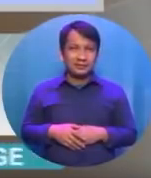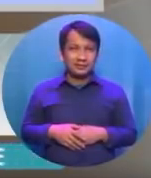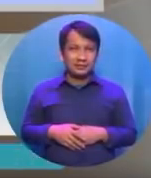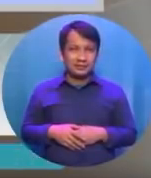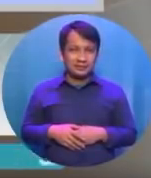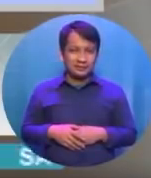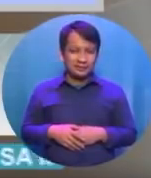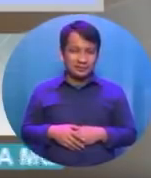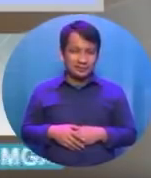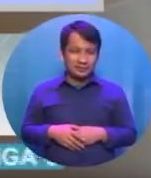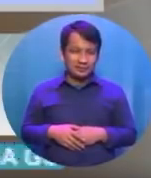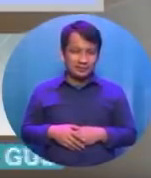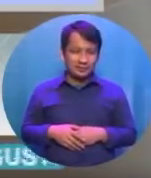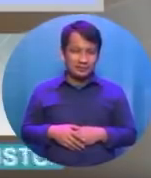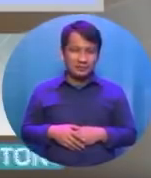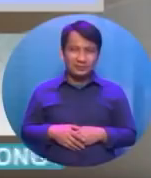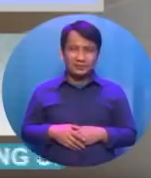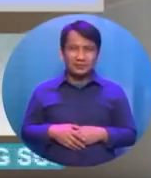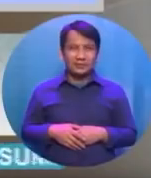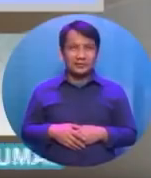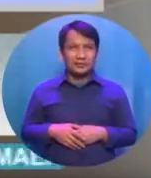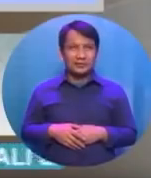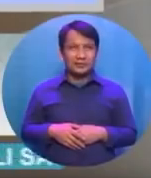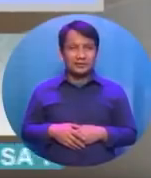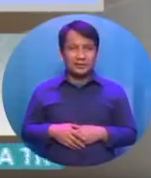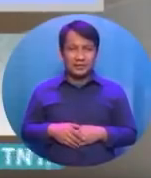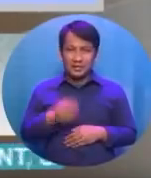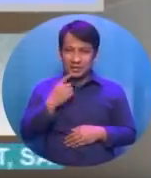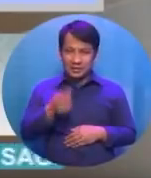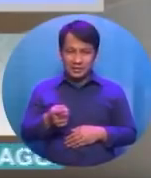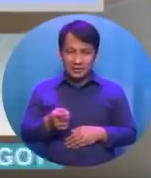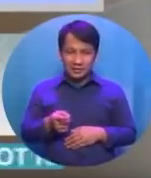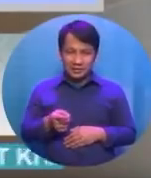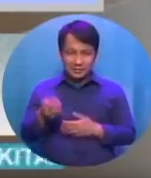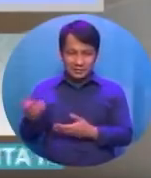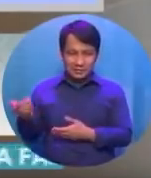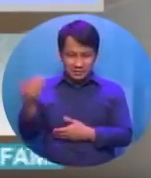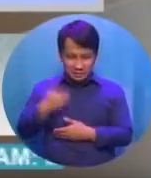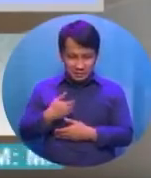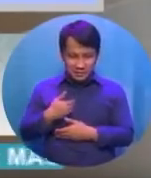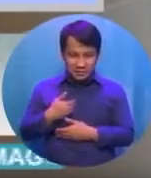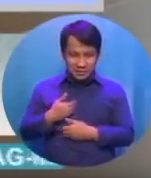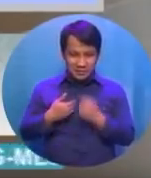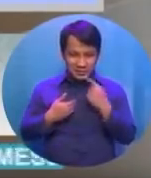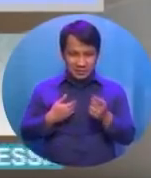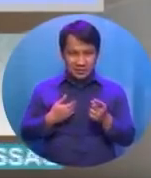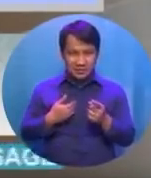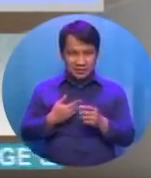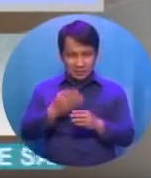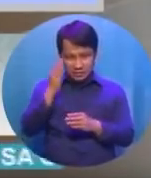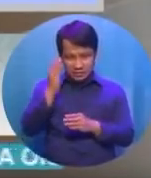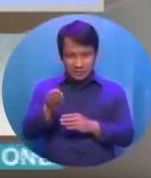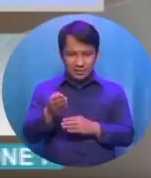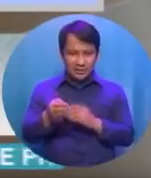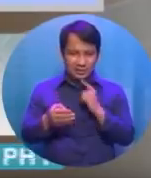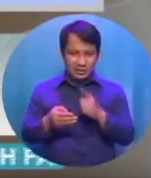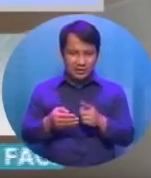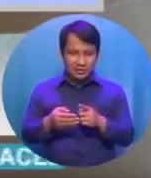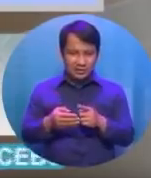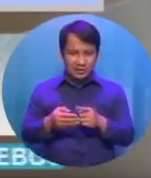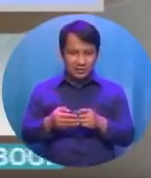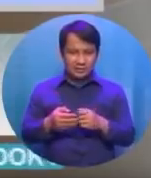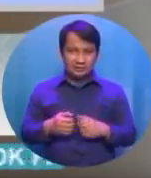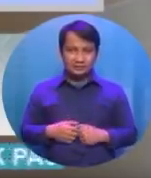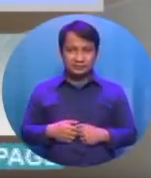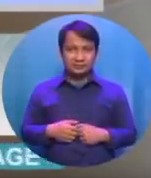Marilyn. Yes, pa. Kasi si Marilyn ang lumapit sa amin, kaya si Marilyn ang address ko. Marilyn, i-address ko